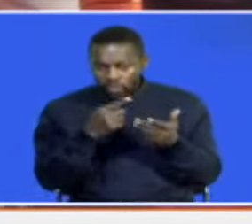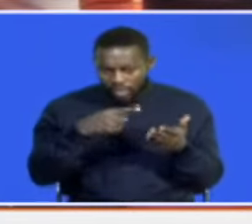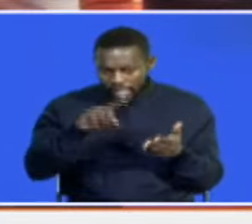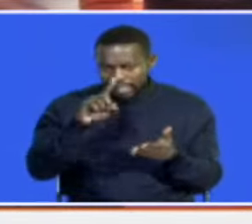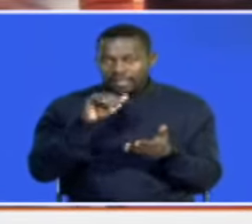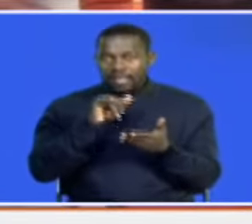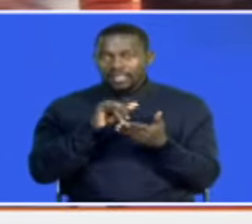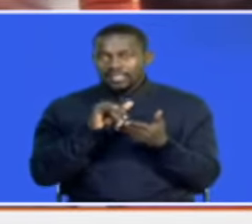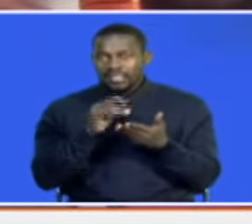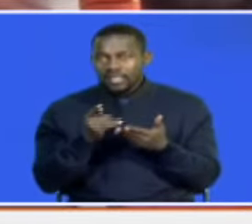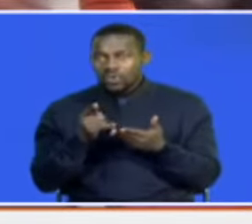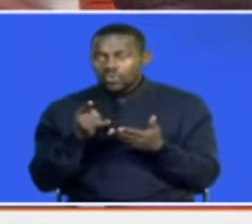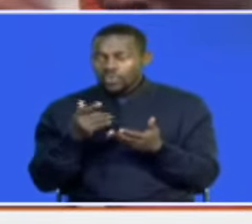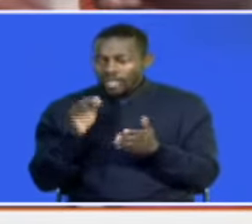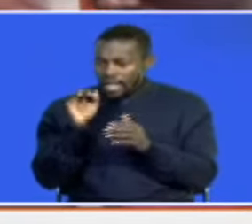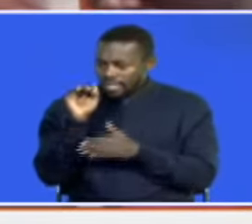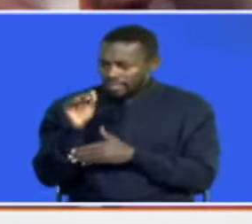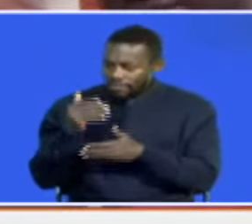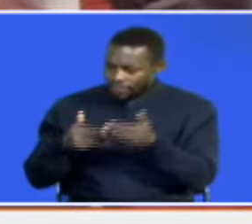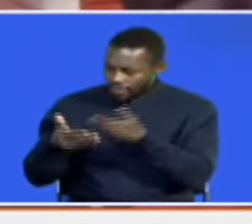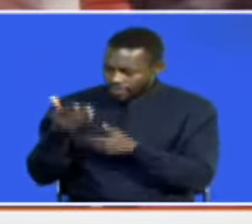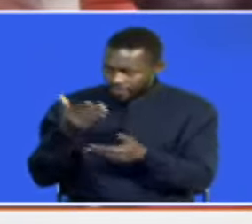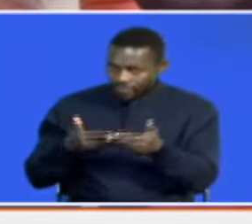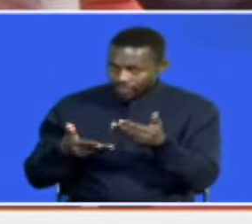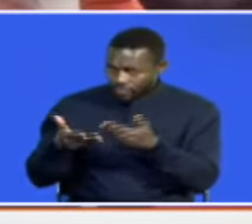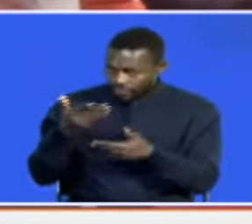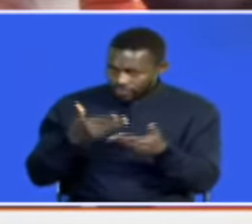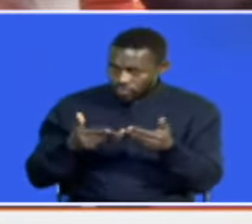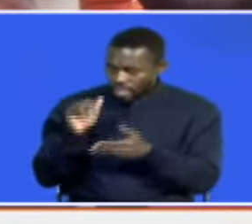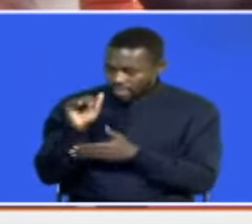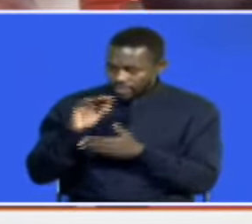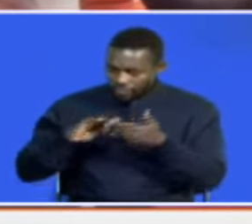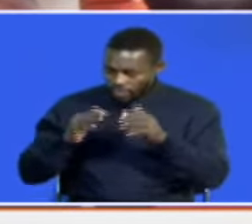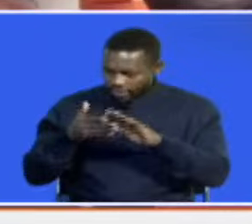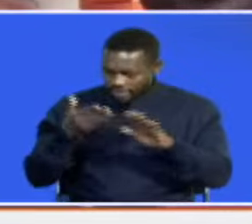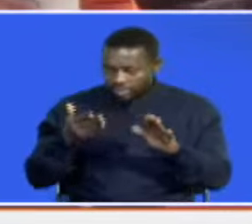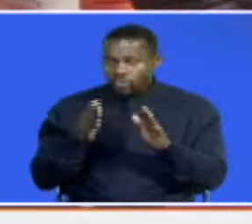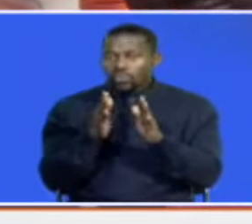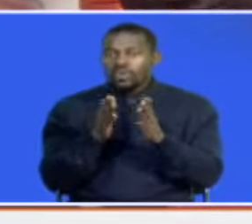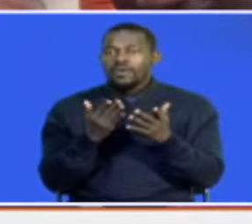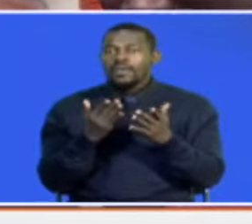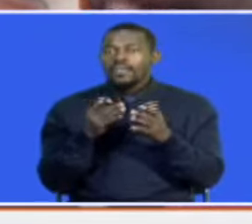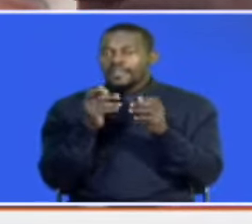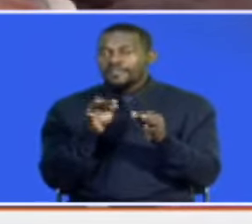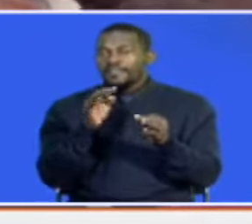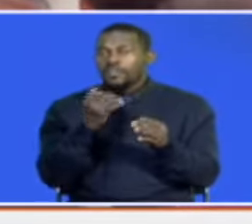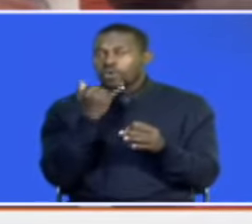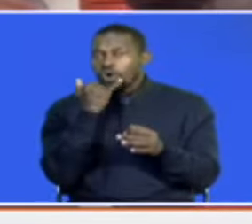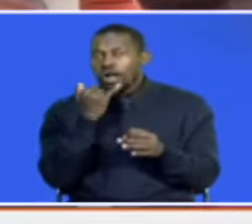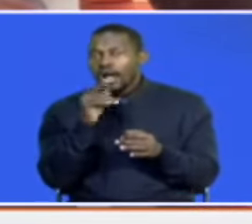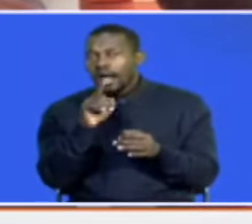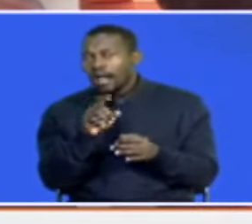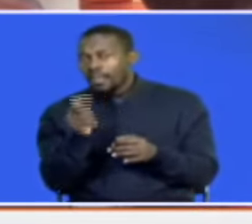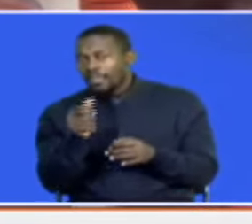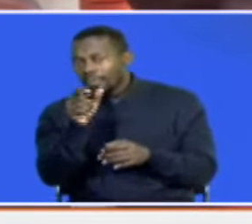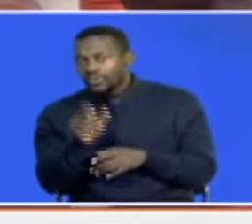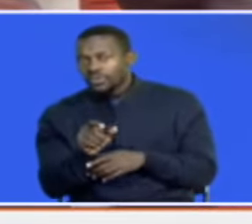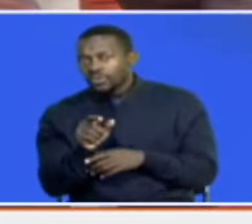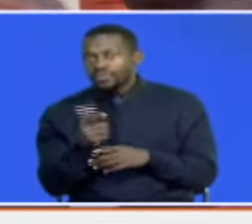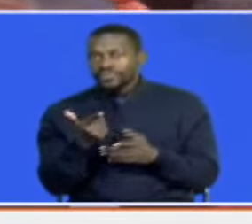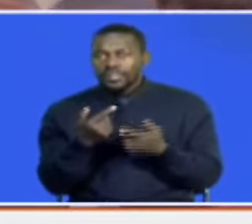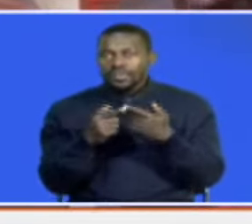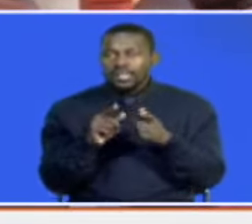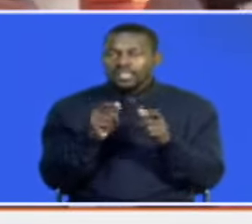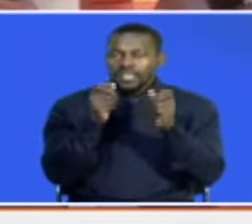na kuombana msamaha kama kuna mtu alikosea mwingine, kwa sababu tukianza harakati hii kana kwamba mtu akifanya moja mbili